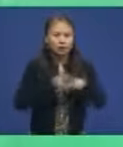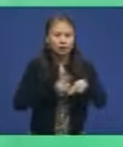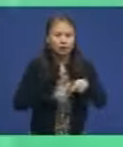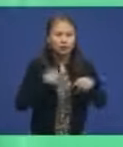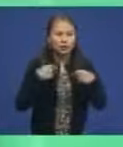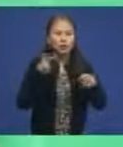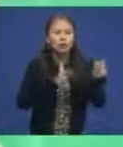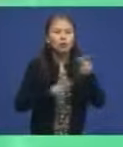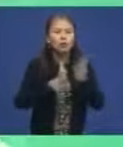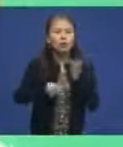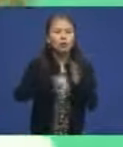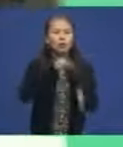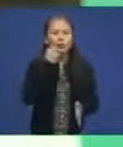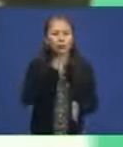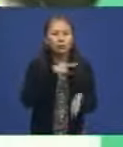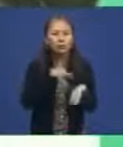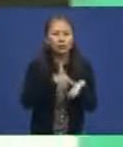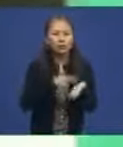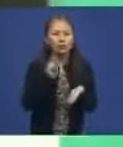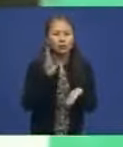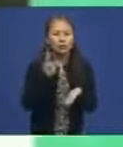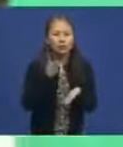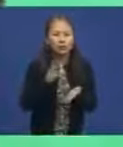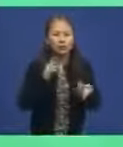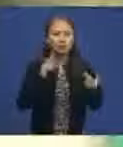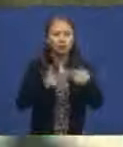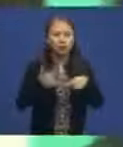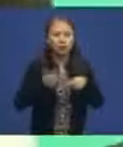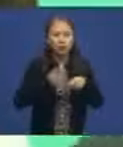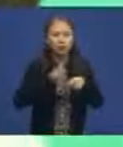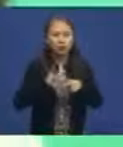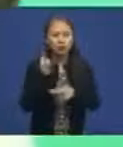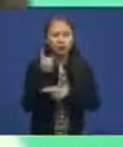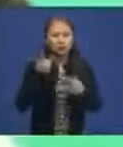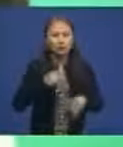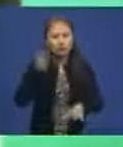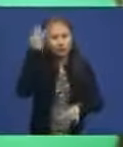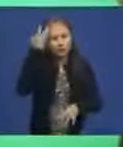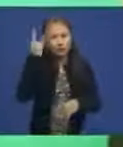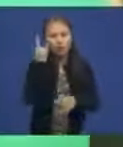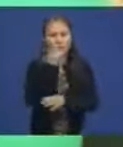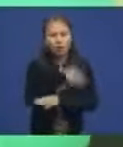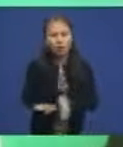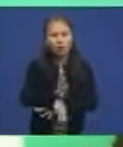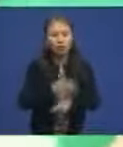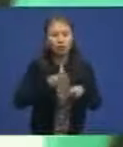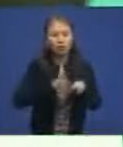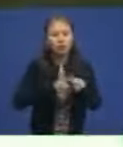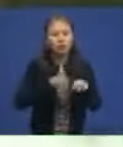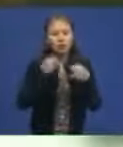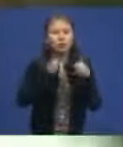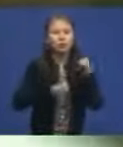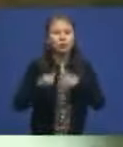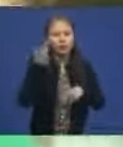іздеген. Баланы екі бөлмелі пәтердің құнына бағалапты. Некесіз туылған нәрестерден осылай құтылмақ болғандарды полиция бақылауға алған. Жедел уәкілдер